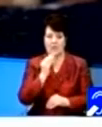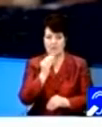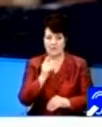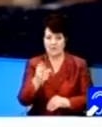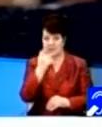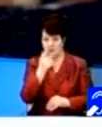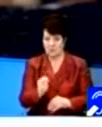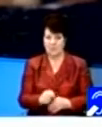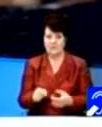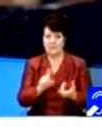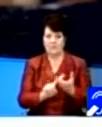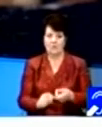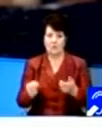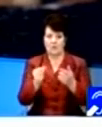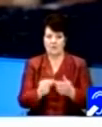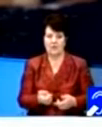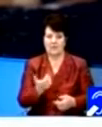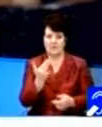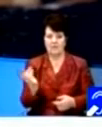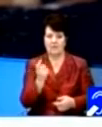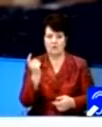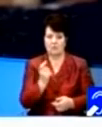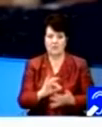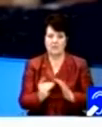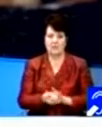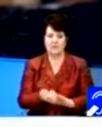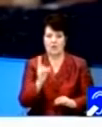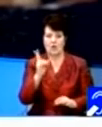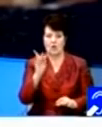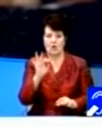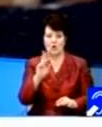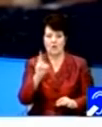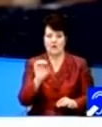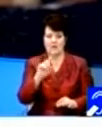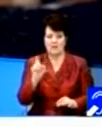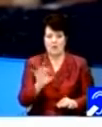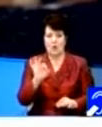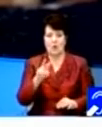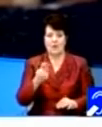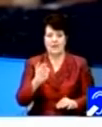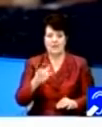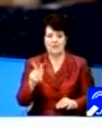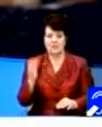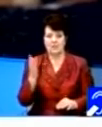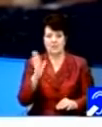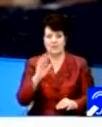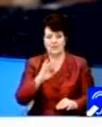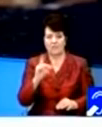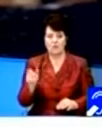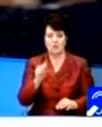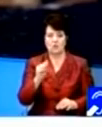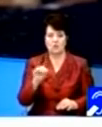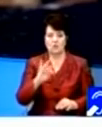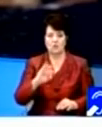că virusul a fost confirmat în câteva gospodării din satele Cromcmaz și Olănești din raionul Ștefan Vodă și satul Giurgiulești din